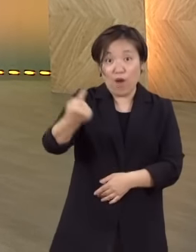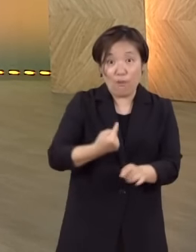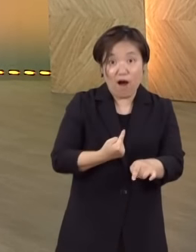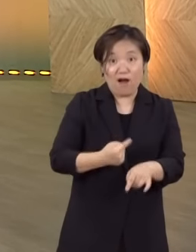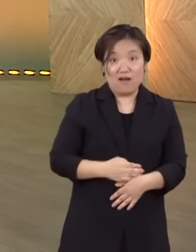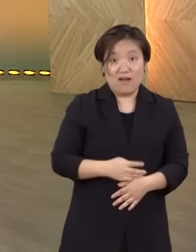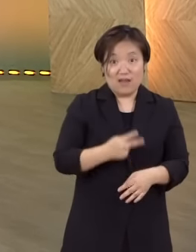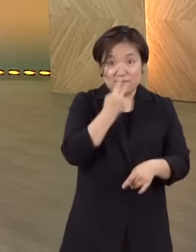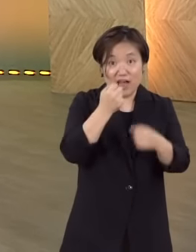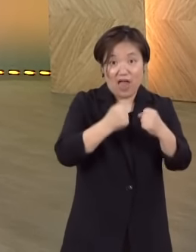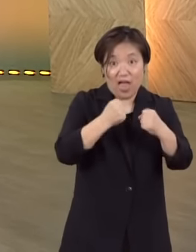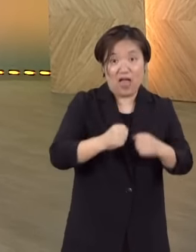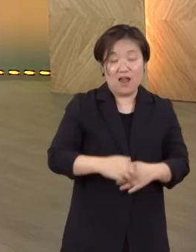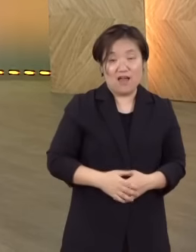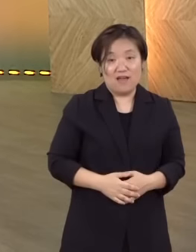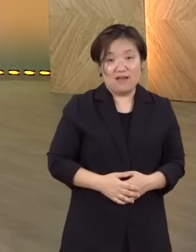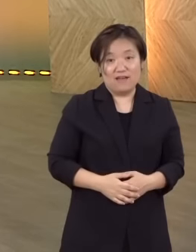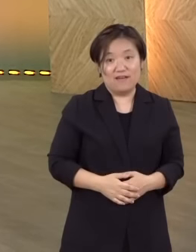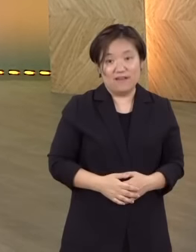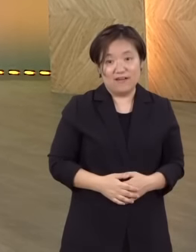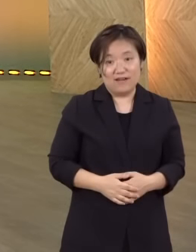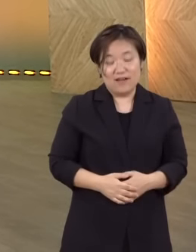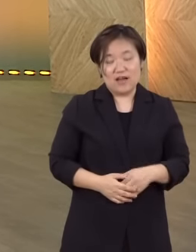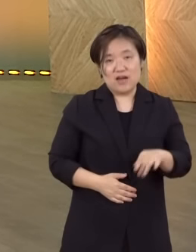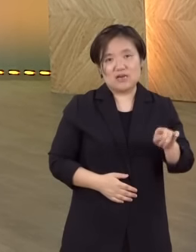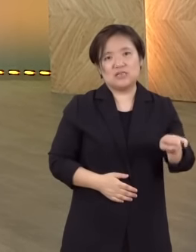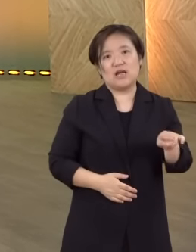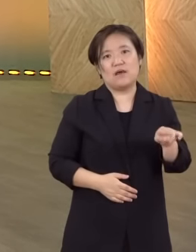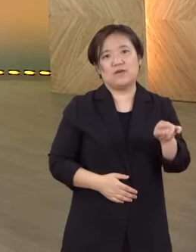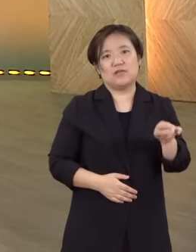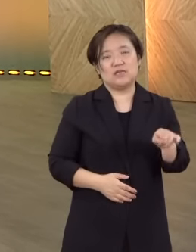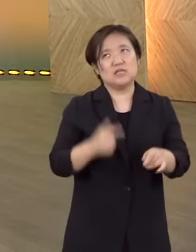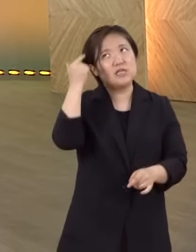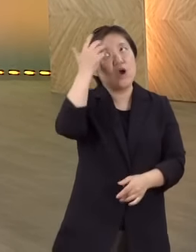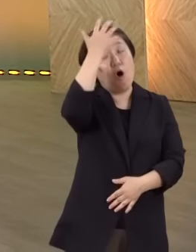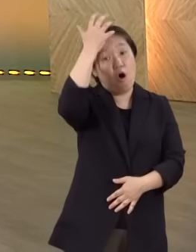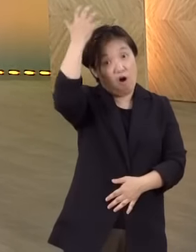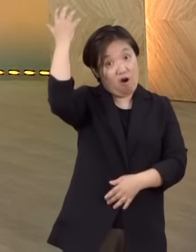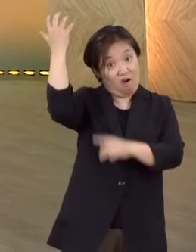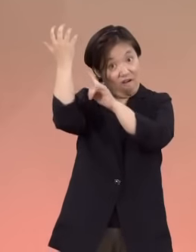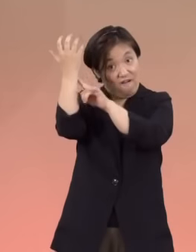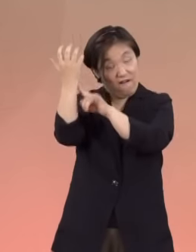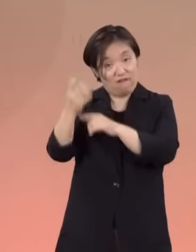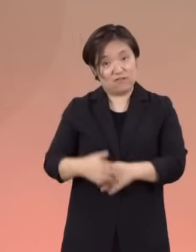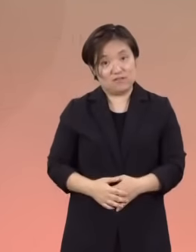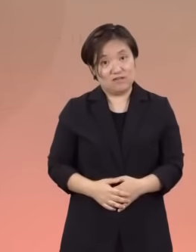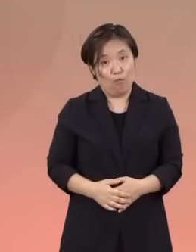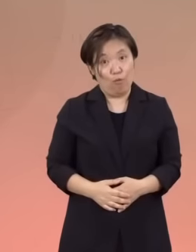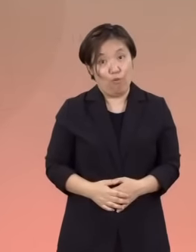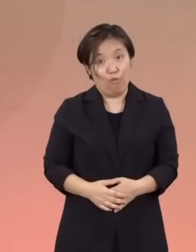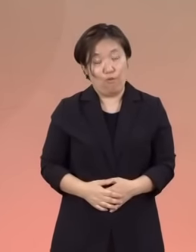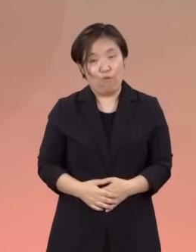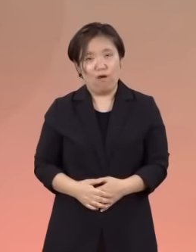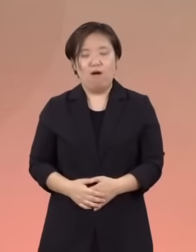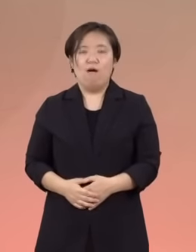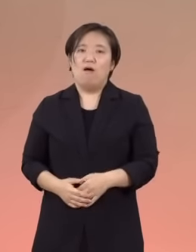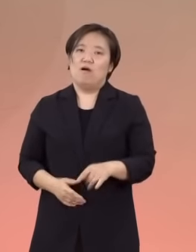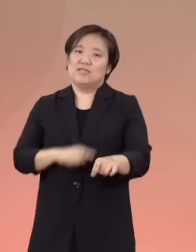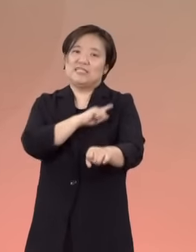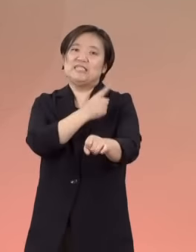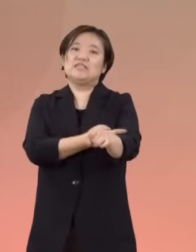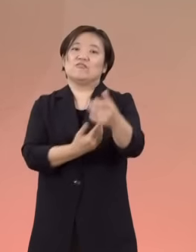고비에서 살아돌아온 사람들이 영감이 발달해 가지고 영적인 감각이 발달 해서 그렇게 남들이 보지 못하는